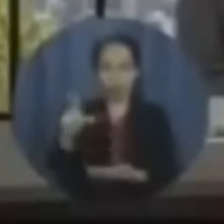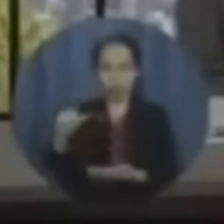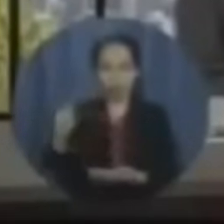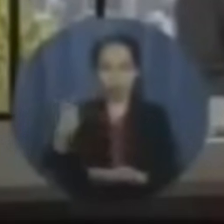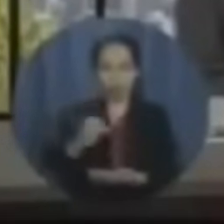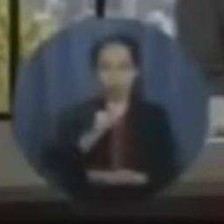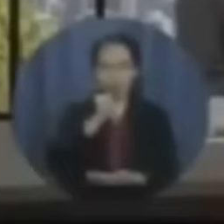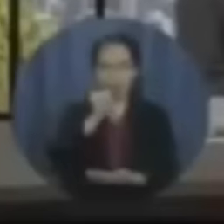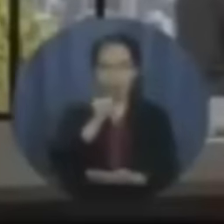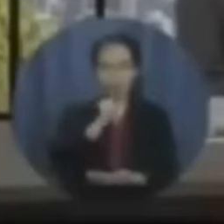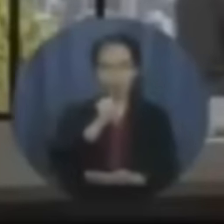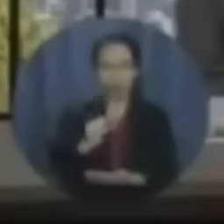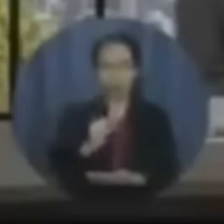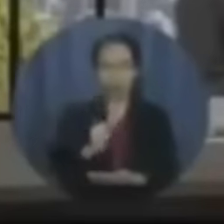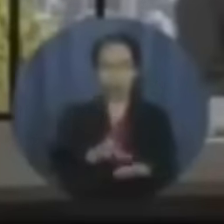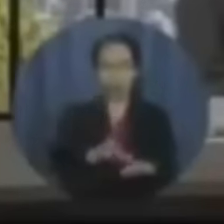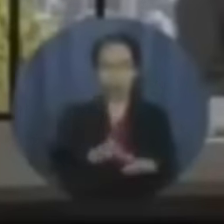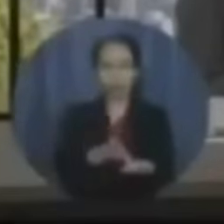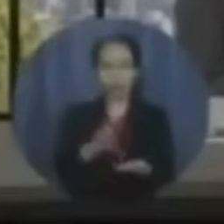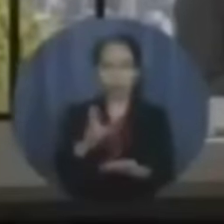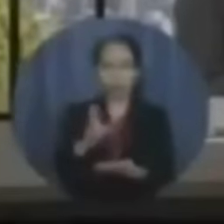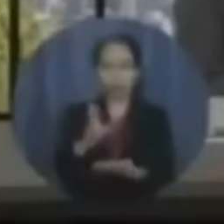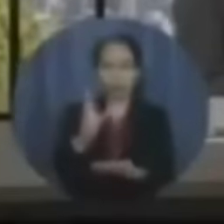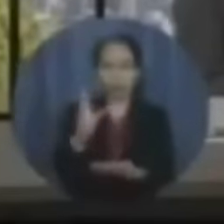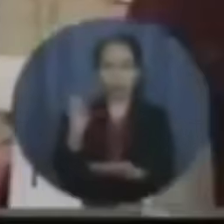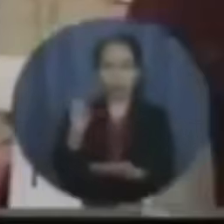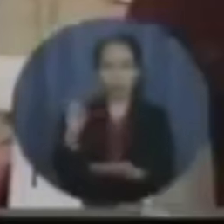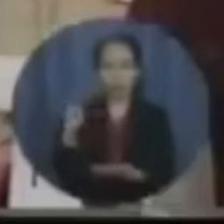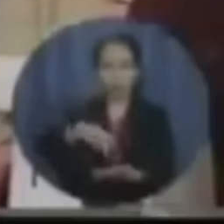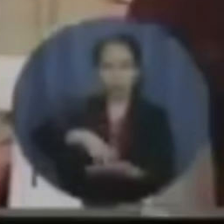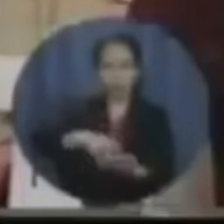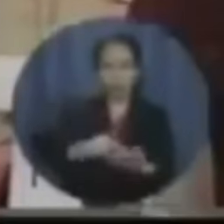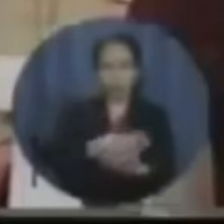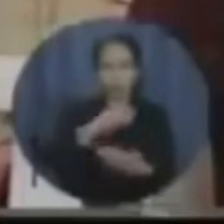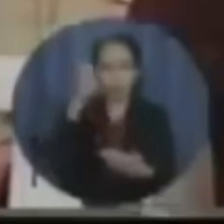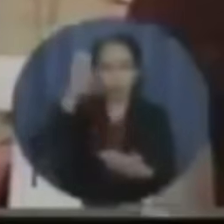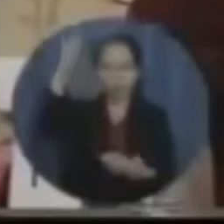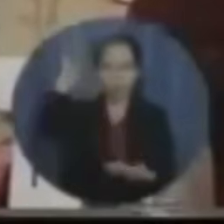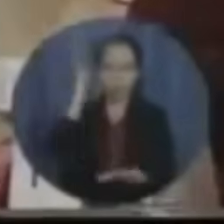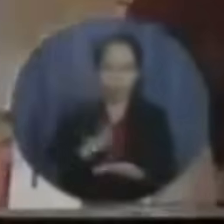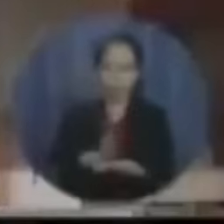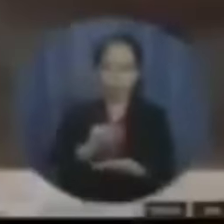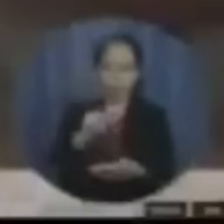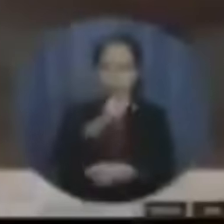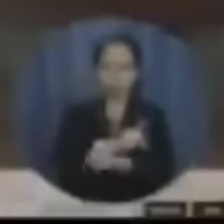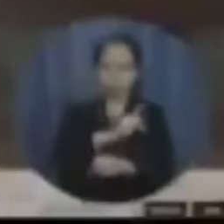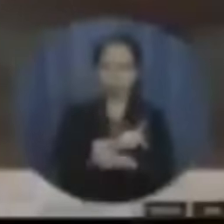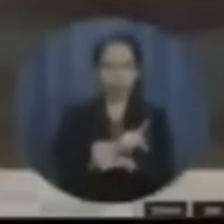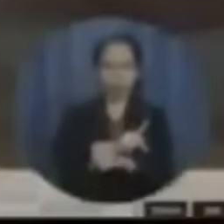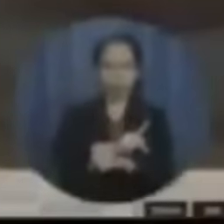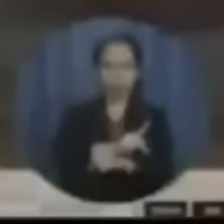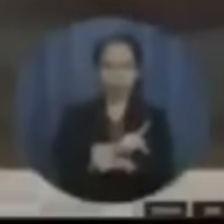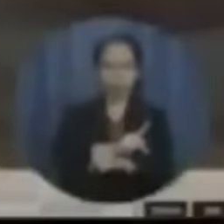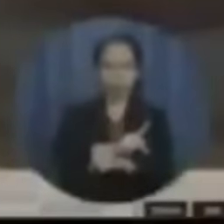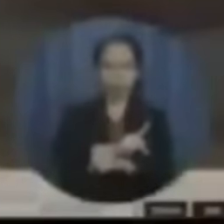pumayag ni Pedro. Basahin natin ang 10:25 ng gawa. At nangyari na pagpasok